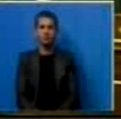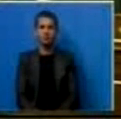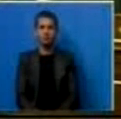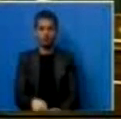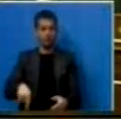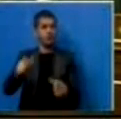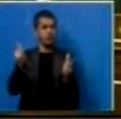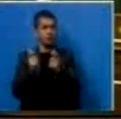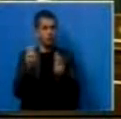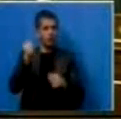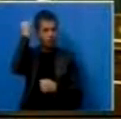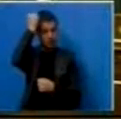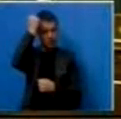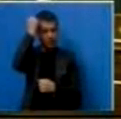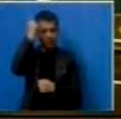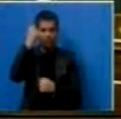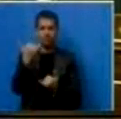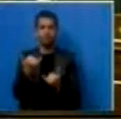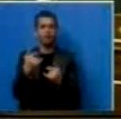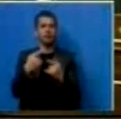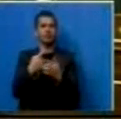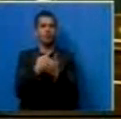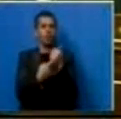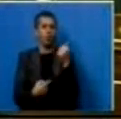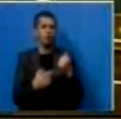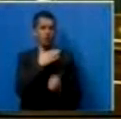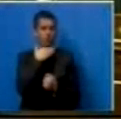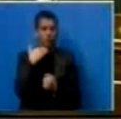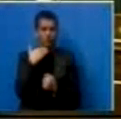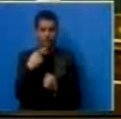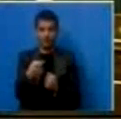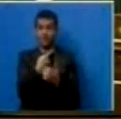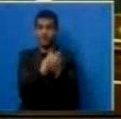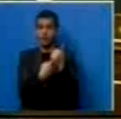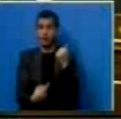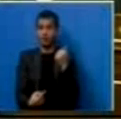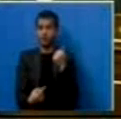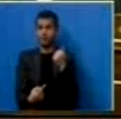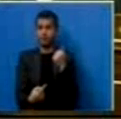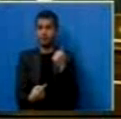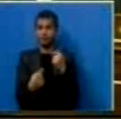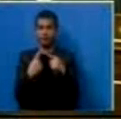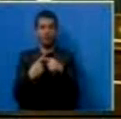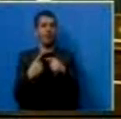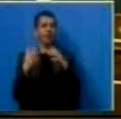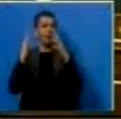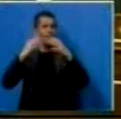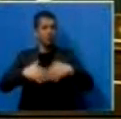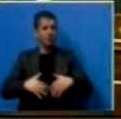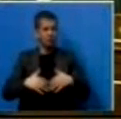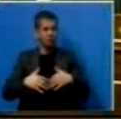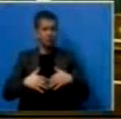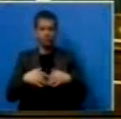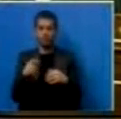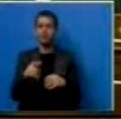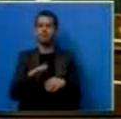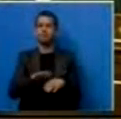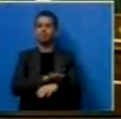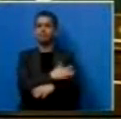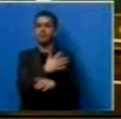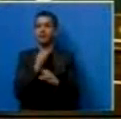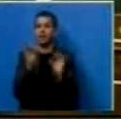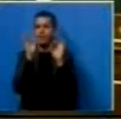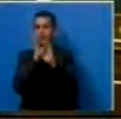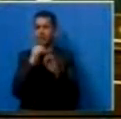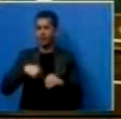Shoqëria jonë është në thyrje të madhe. Edhe që kjo është thyrje apo shembje e shoqërisë tonë nuk na gëzon